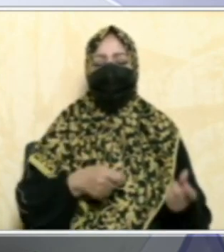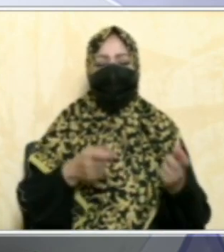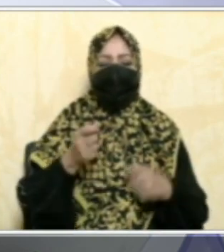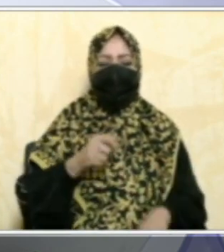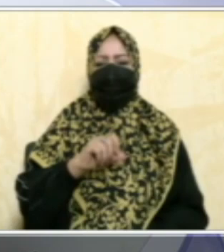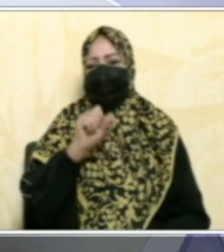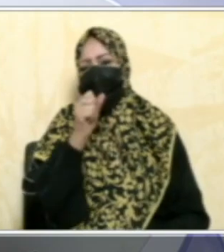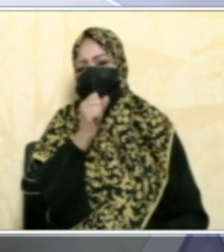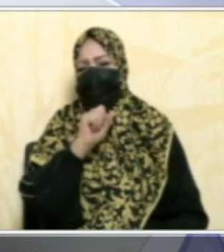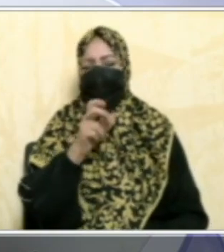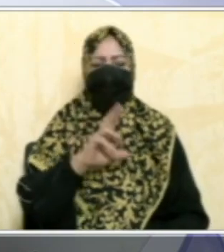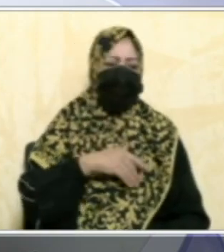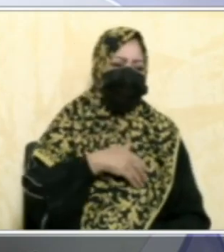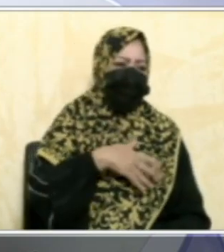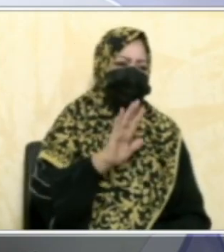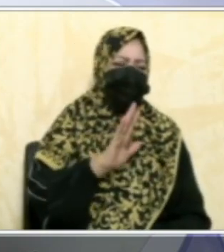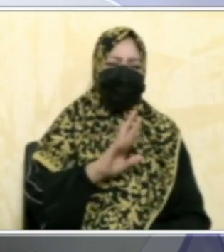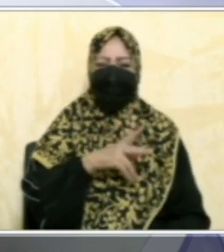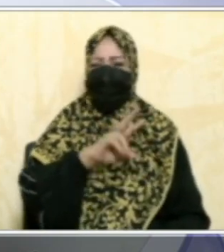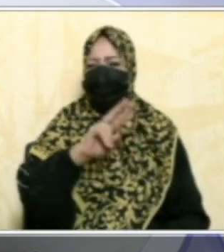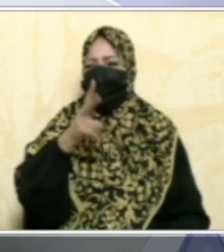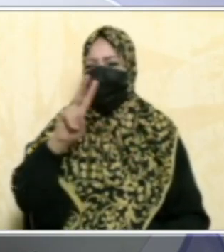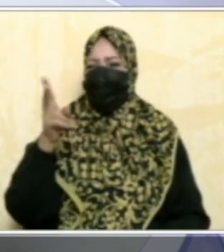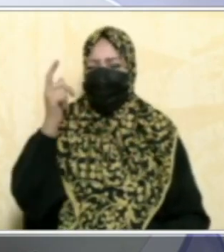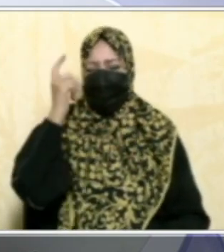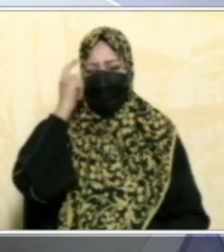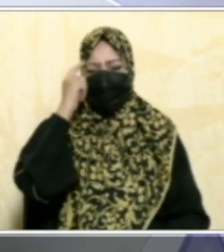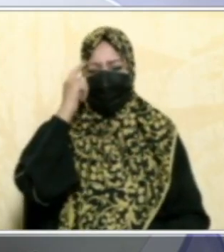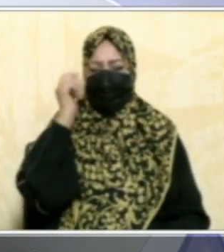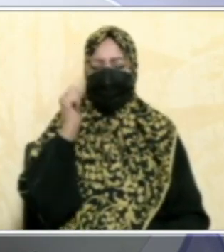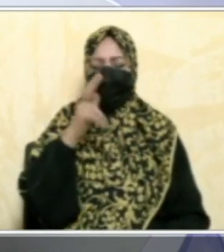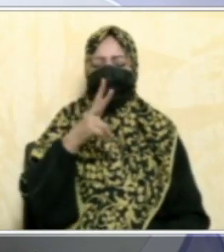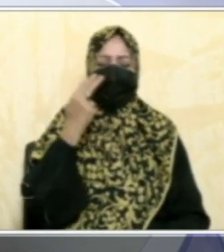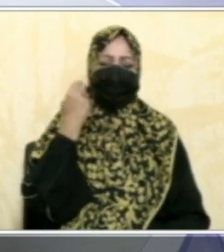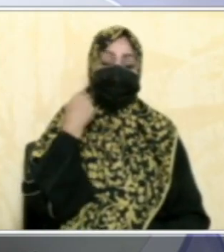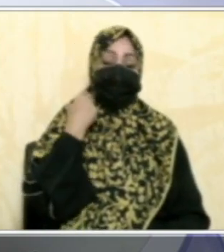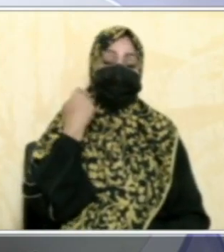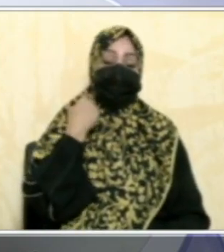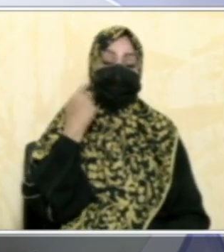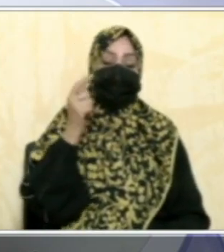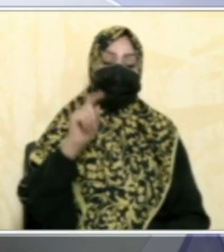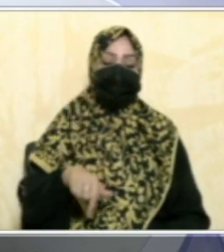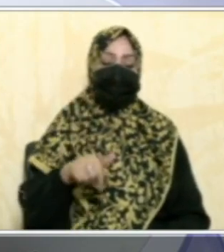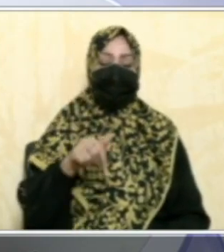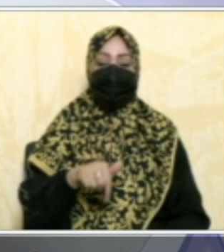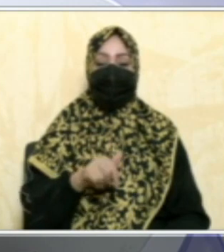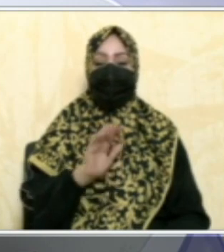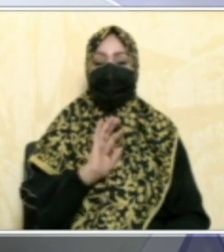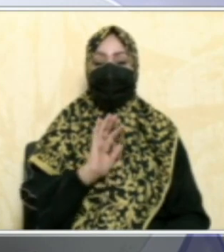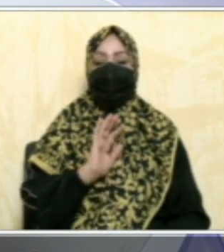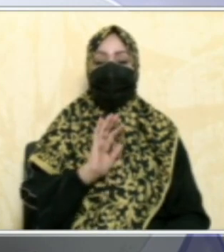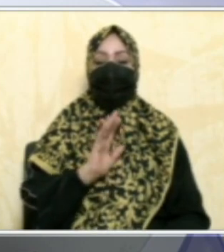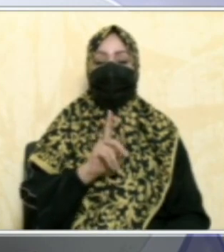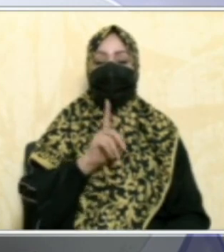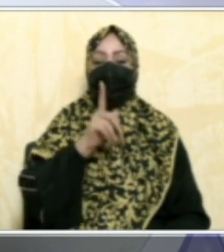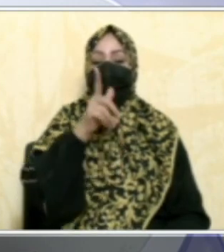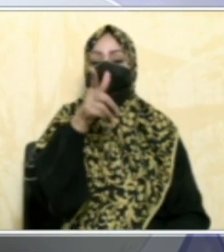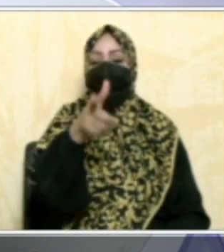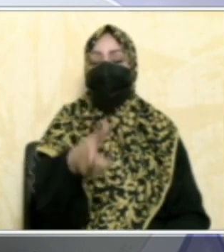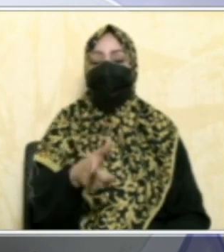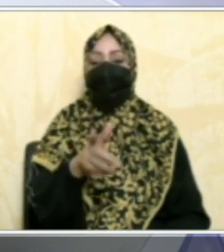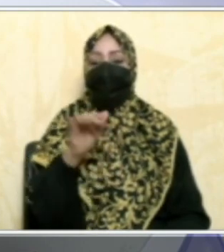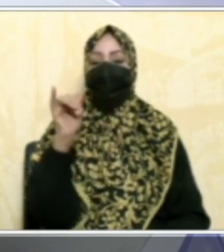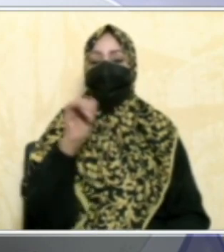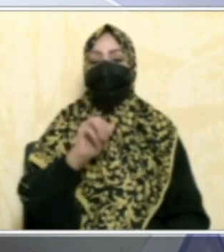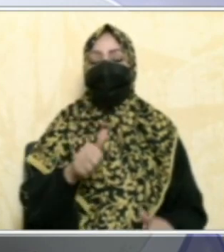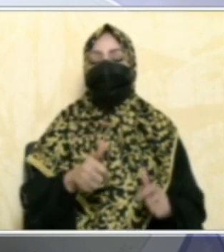الفارغة، هذاك محرم. لكن الآن احنا نقول عند يعني أولويات، فيها أشياء يجب الإنفاق فيها، لا ينبغي له